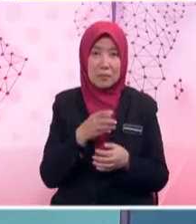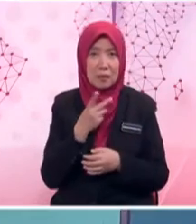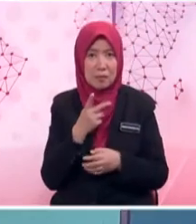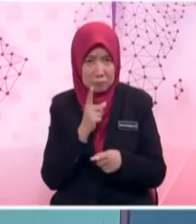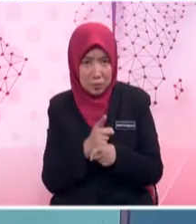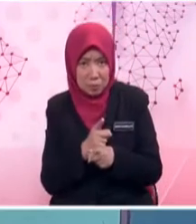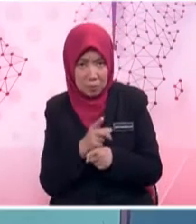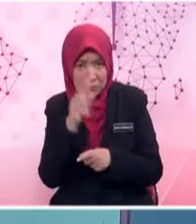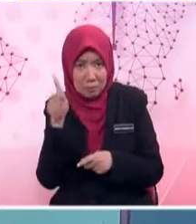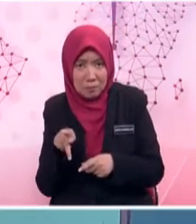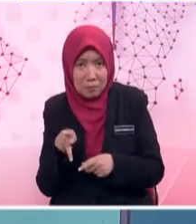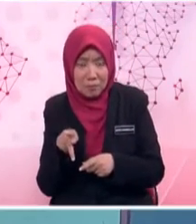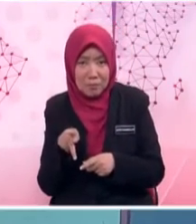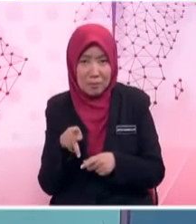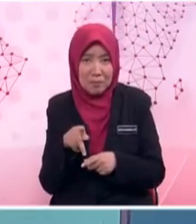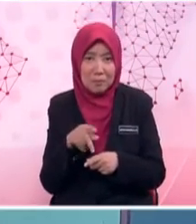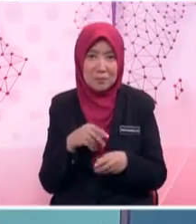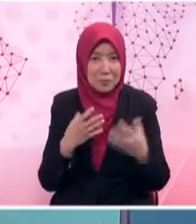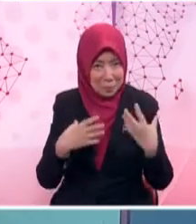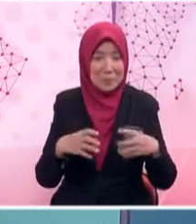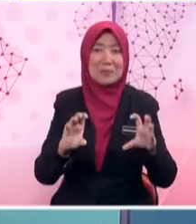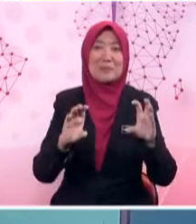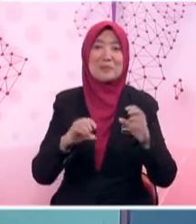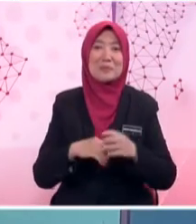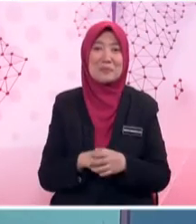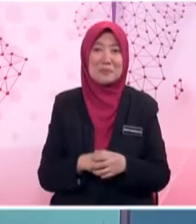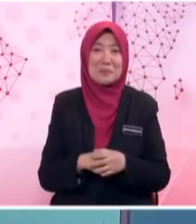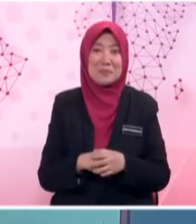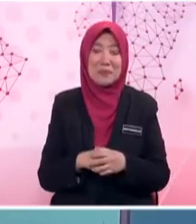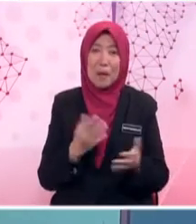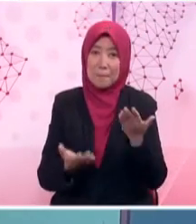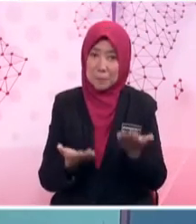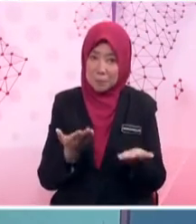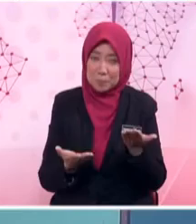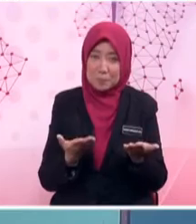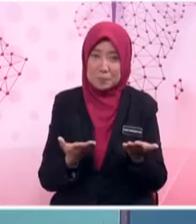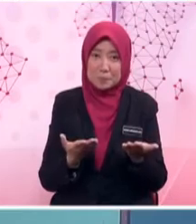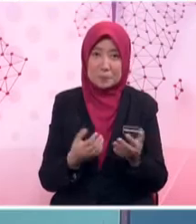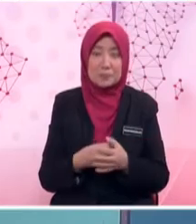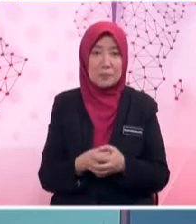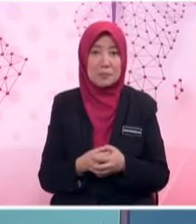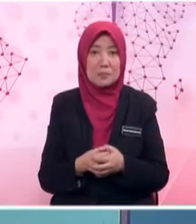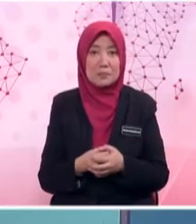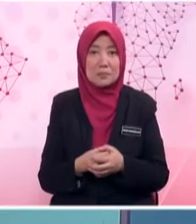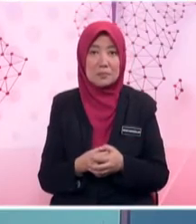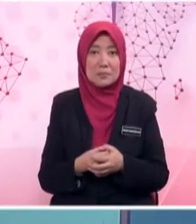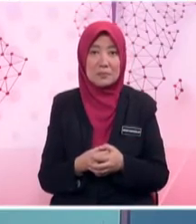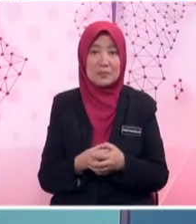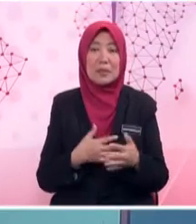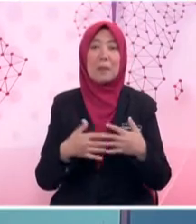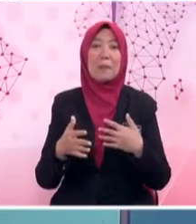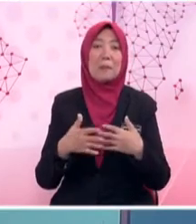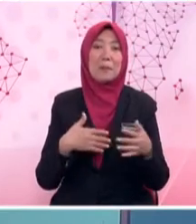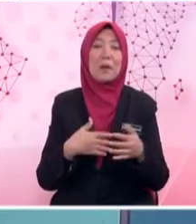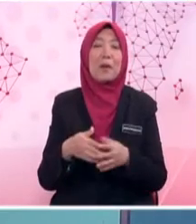Betul ke? Cuba, cuba, tak apa. Okey, mungkin Elvis bermain. Okey, okay, bila apa. Dah buat bagus, ayat. Bagus,